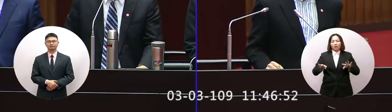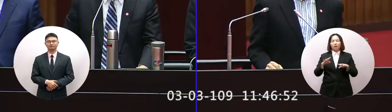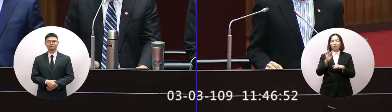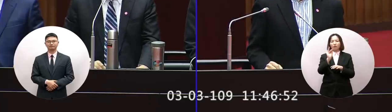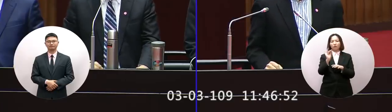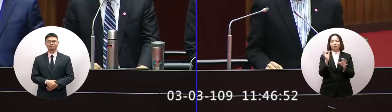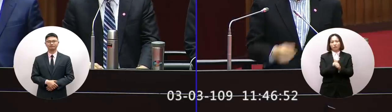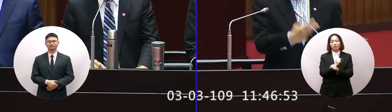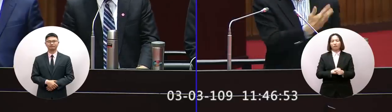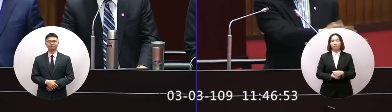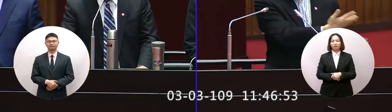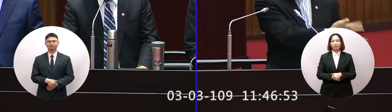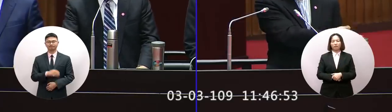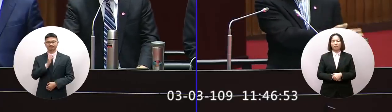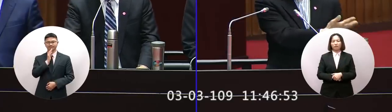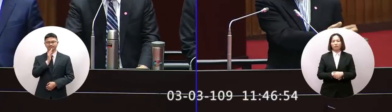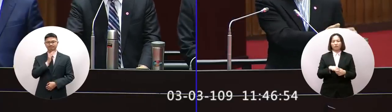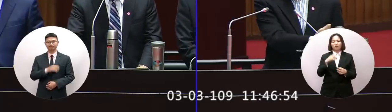對不對